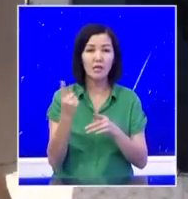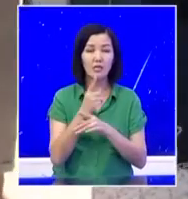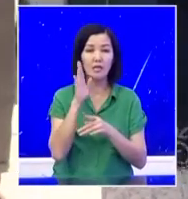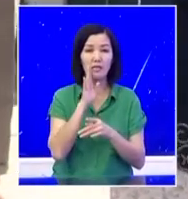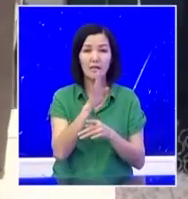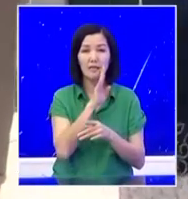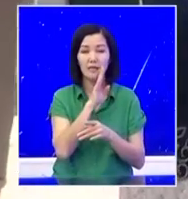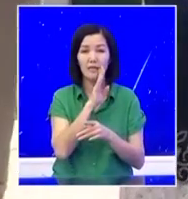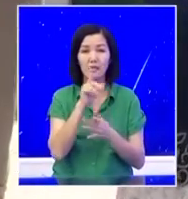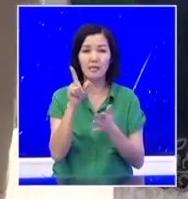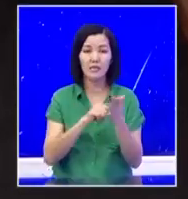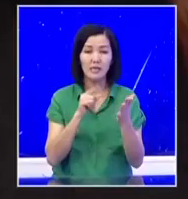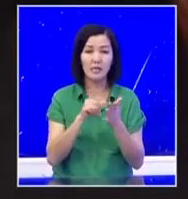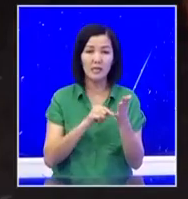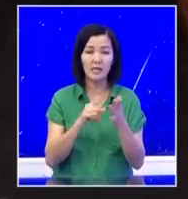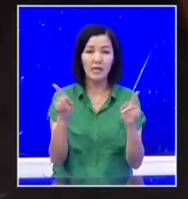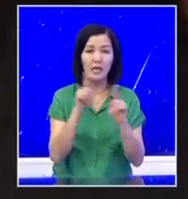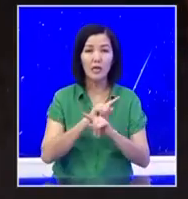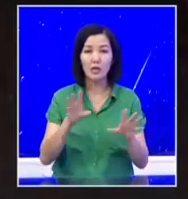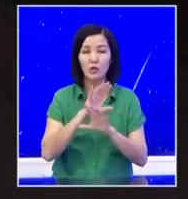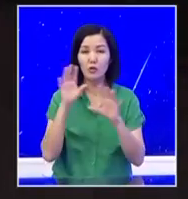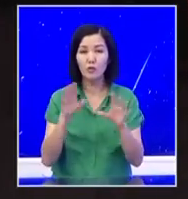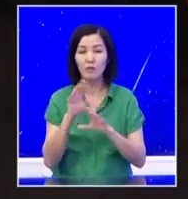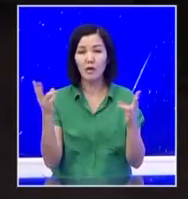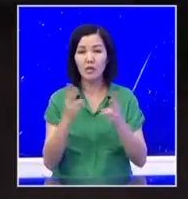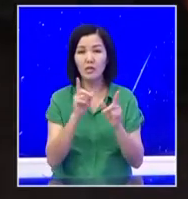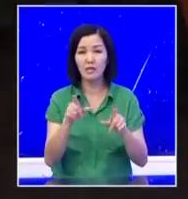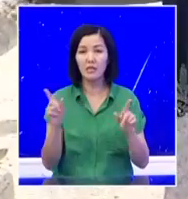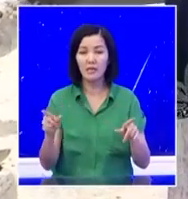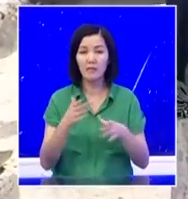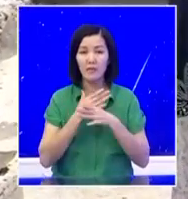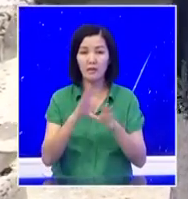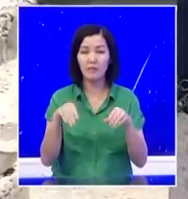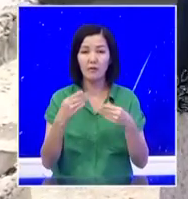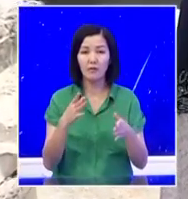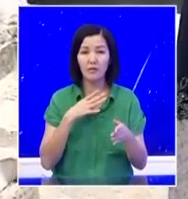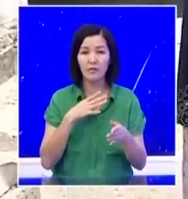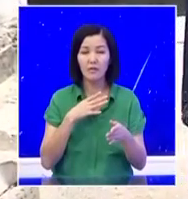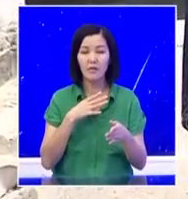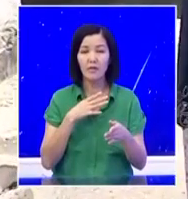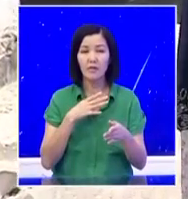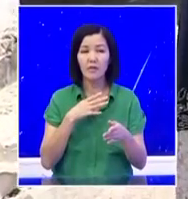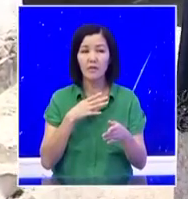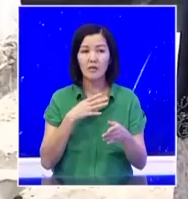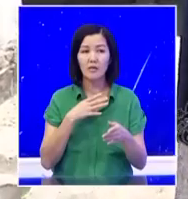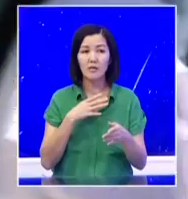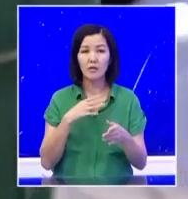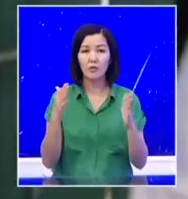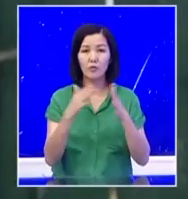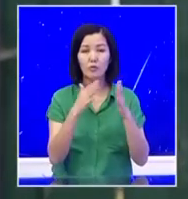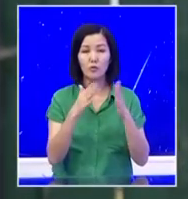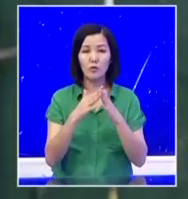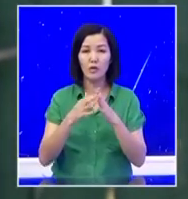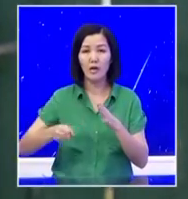ардагерлер, зейнеткерлер мен ерекше күтімді қажет ететін жандарға көмек көрсетті. Олар азық-түлік қоры толтырылған себеттерді үй-үйге